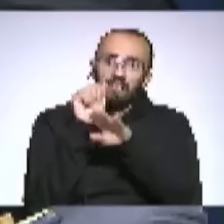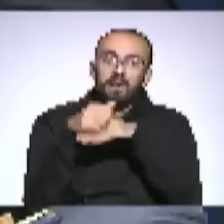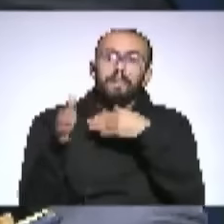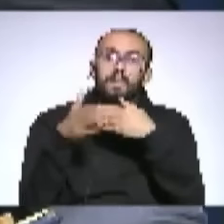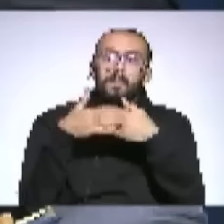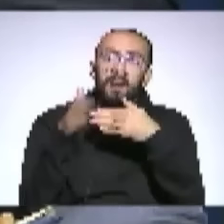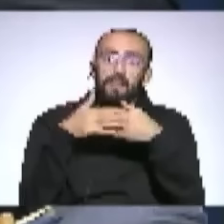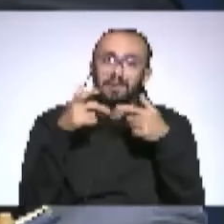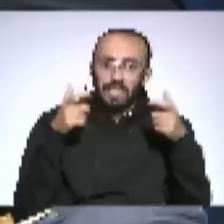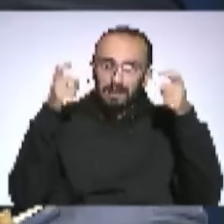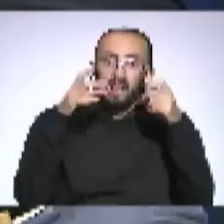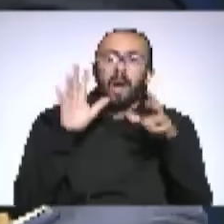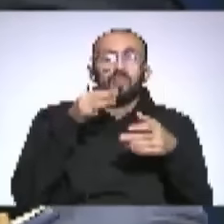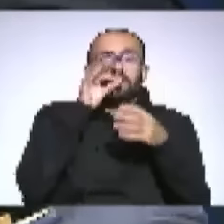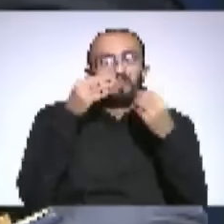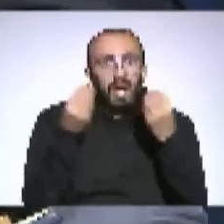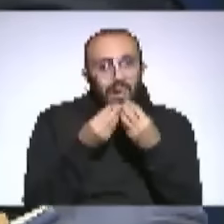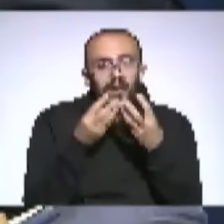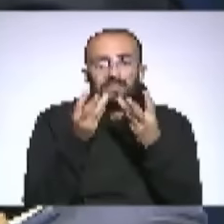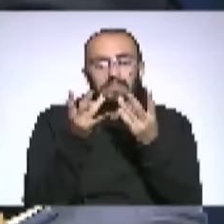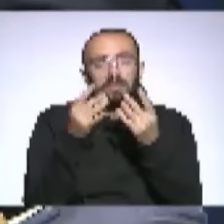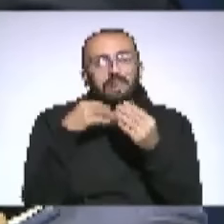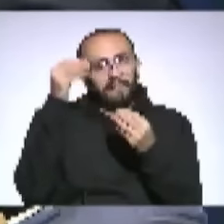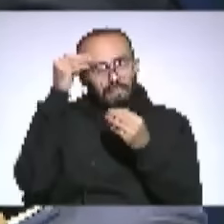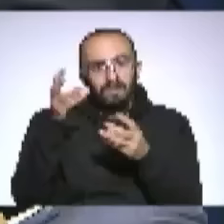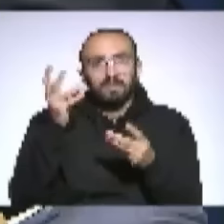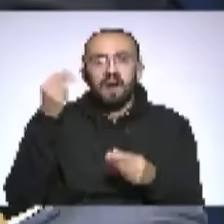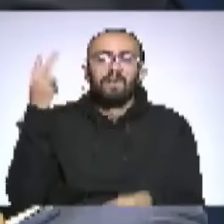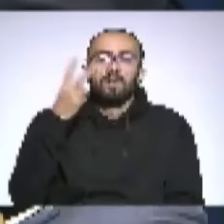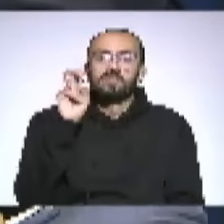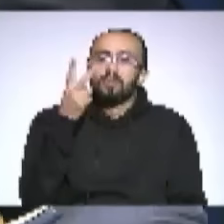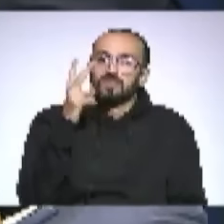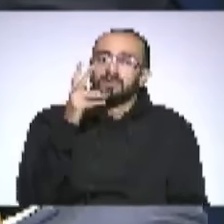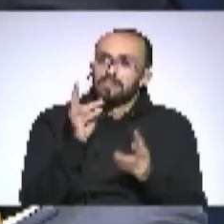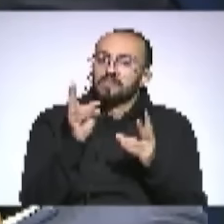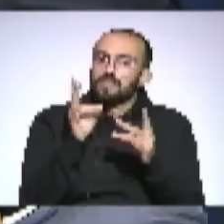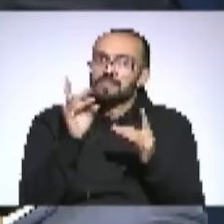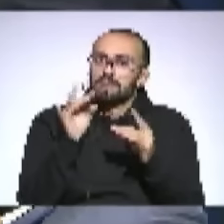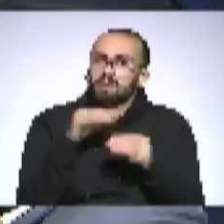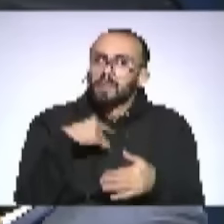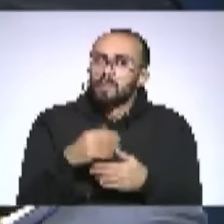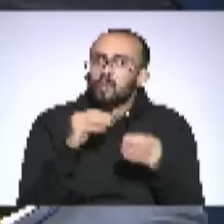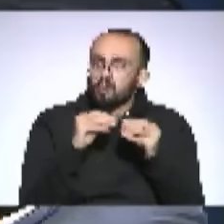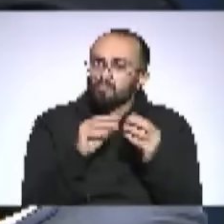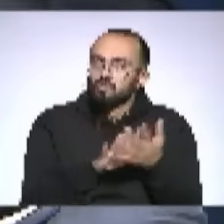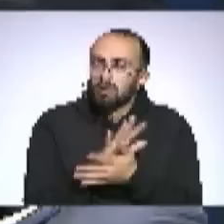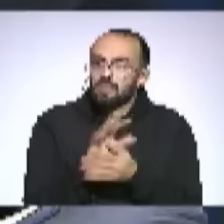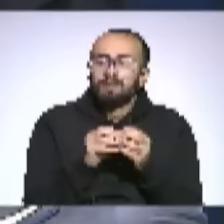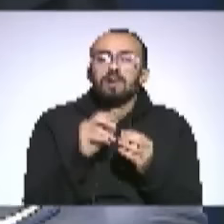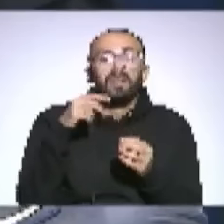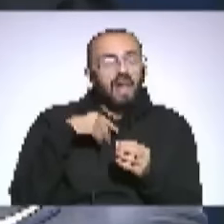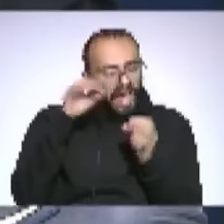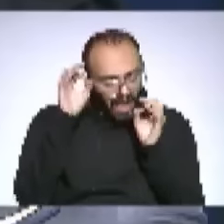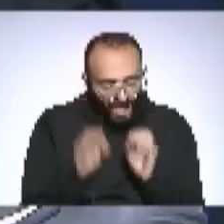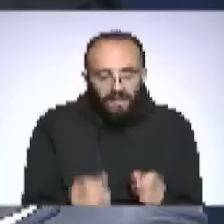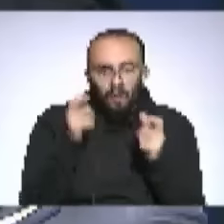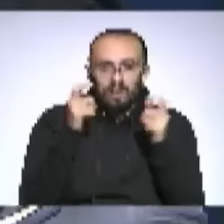معاه قداس سيدنا وقول له انا من سنه كذا وانا اعتزلت على القضيه عشان واحد اين انا واثق ان سيدنا